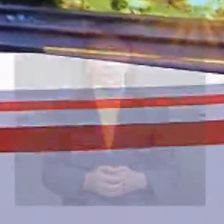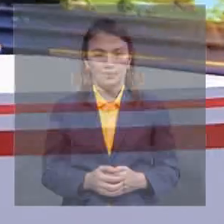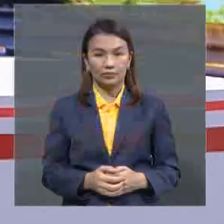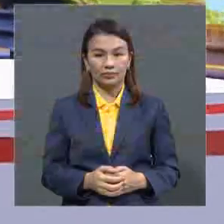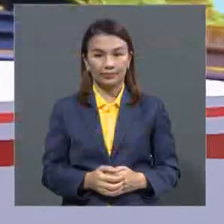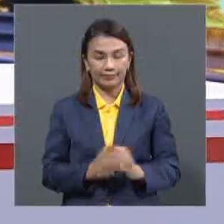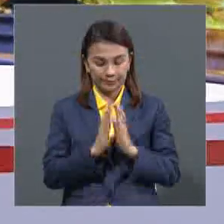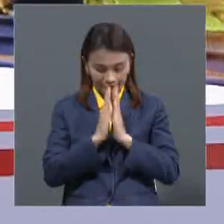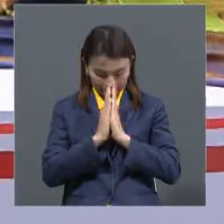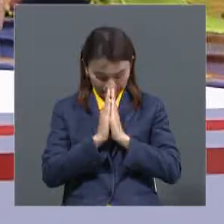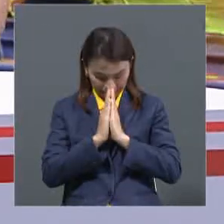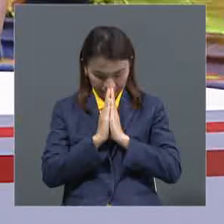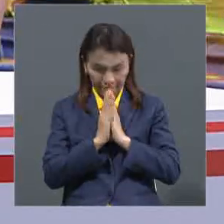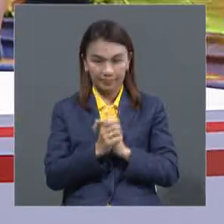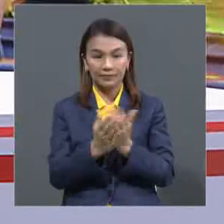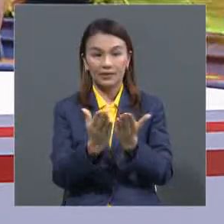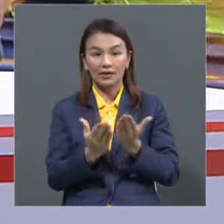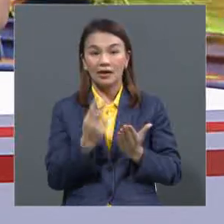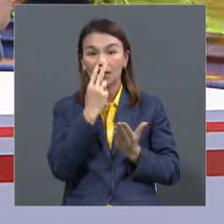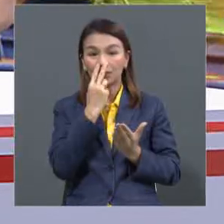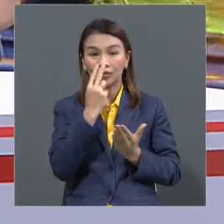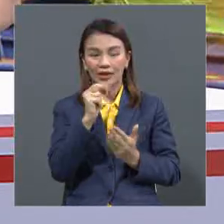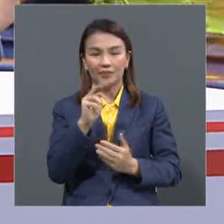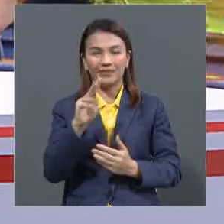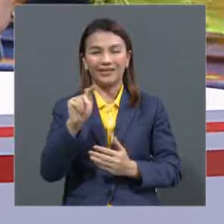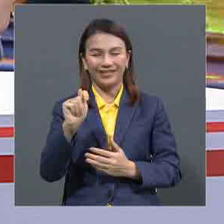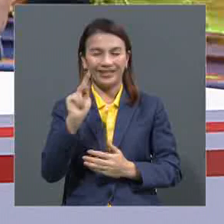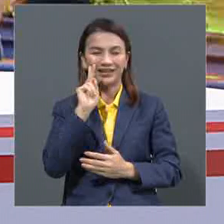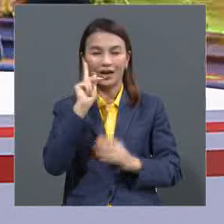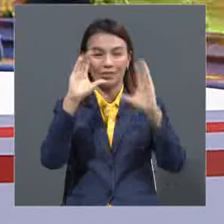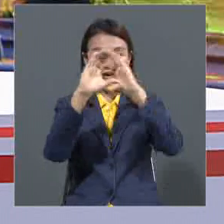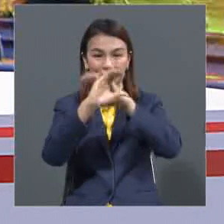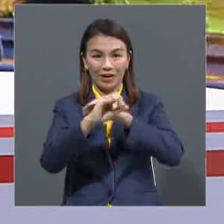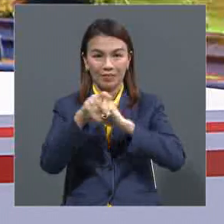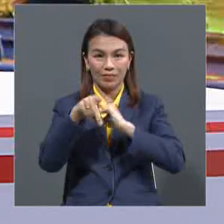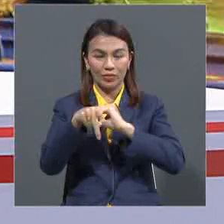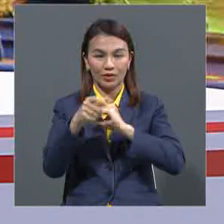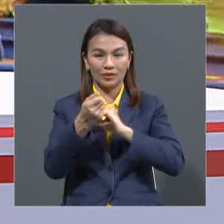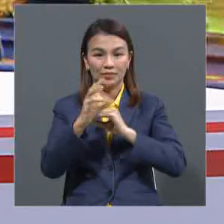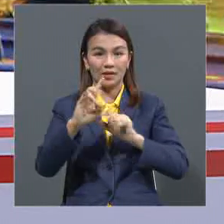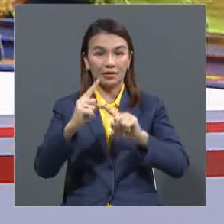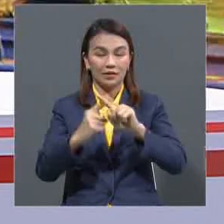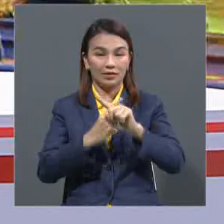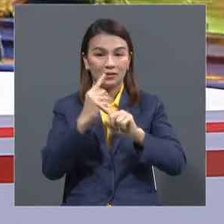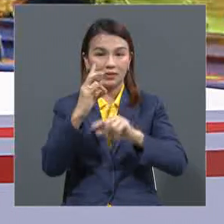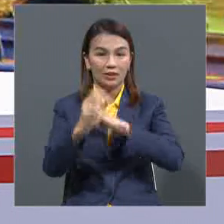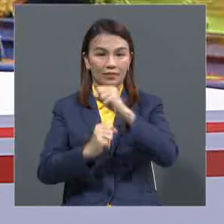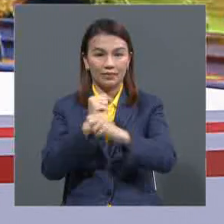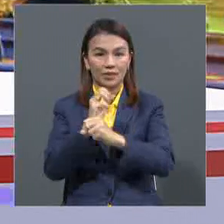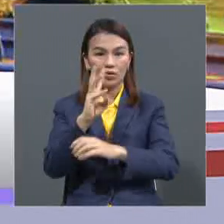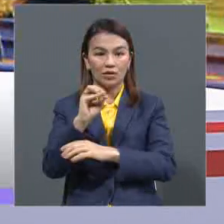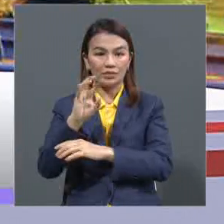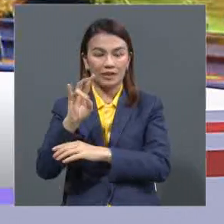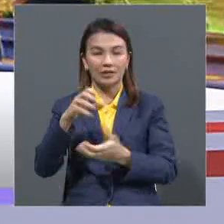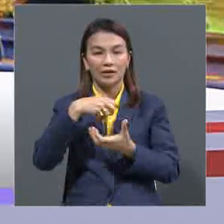สวัสดีครับคุณผู้ชมครับสวัสดีค่ะต้อนรับคุณผู้ชมเข้าสู่ NBTนวสภาคค่ำค่ะวันนี้วันพุธที่ 17กรกฎาคม 2567คุณผู้